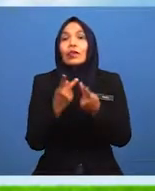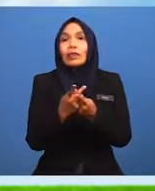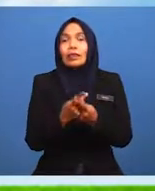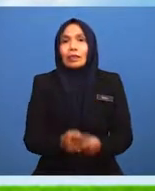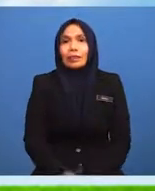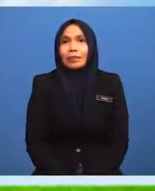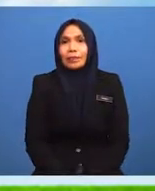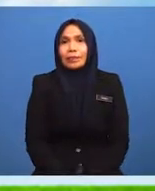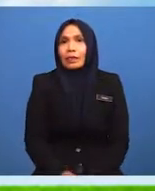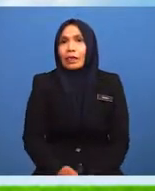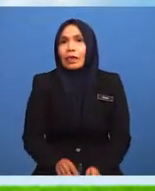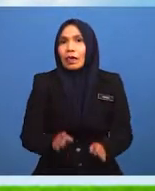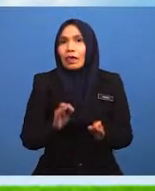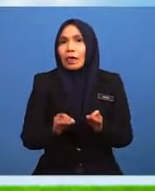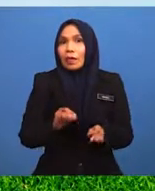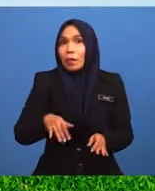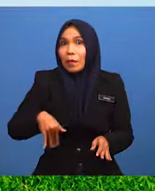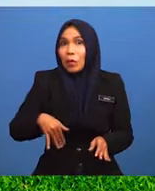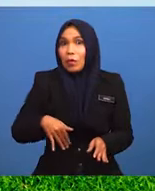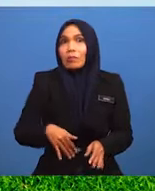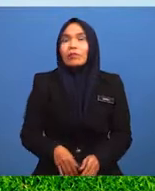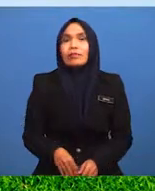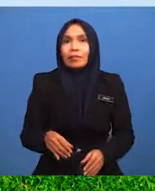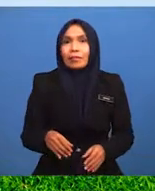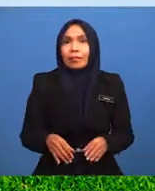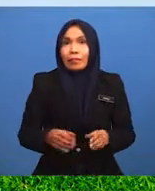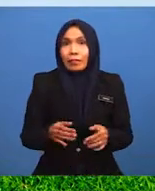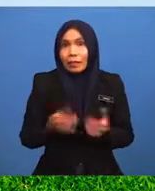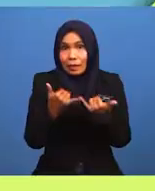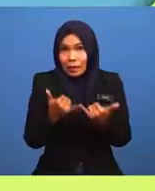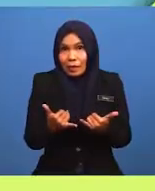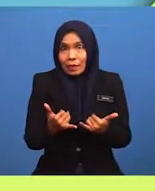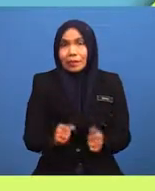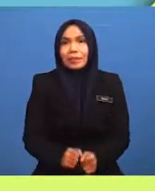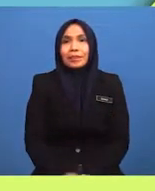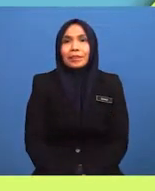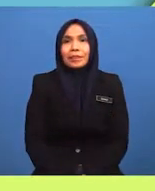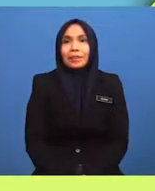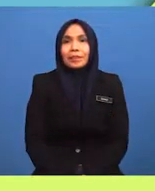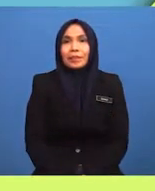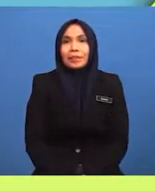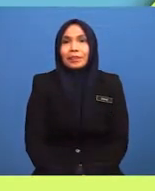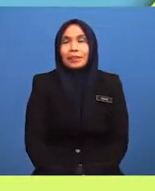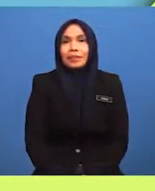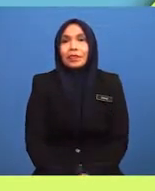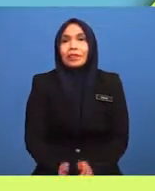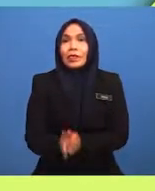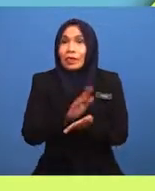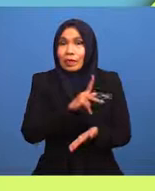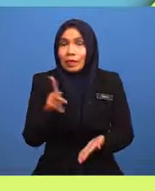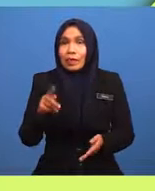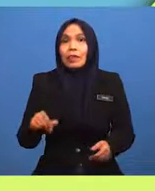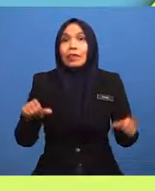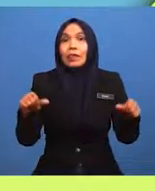juga. Cikgu beri masa. Sudah? Jadikan amalan mulai